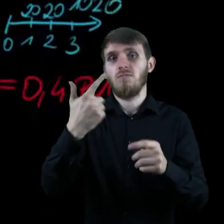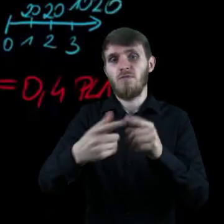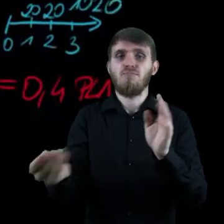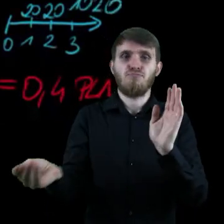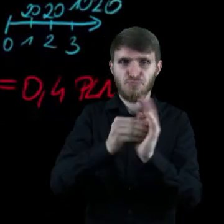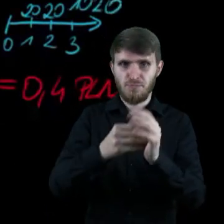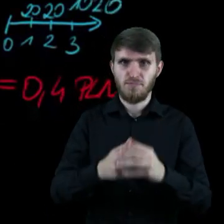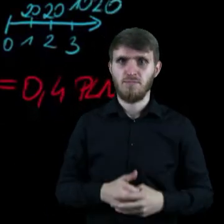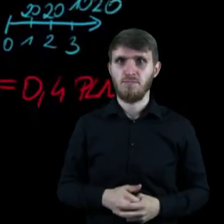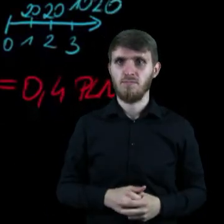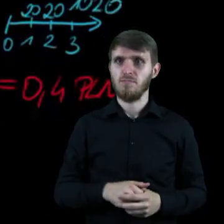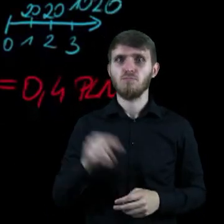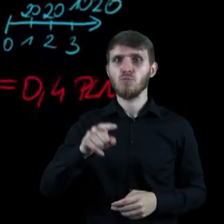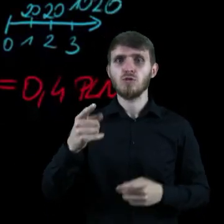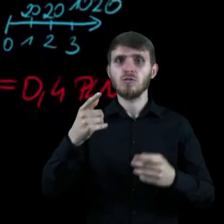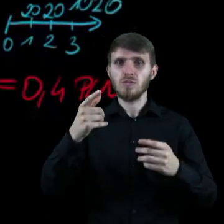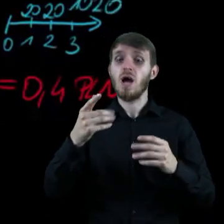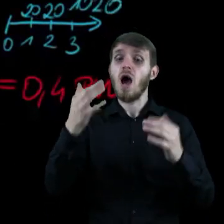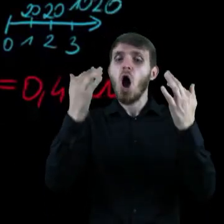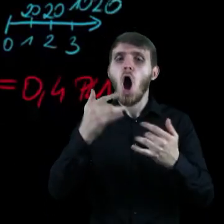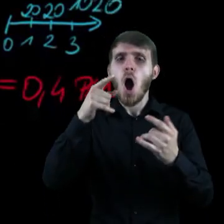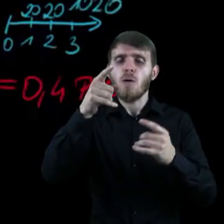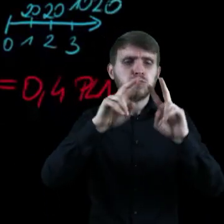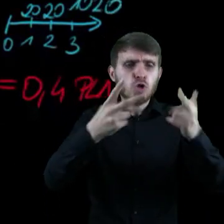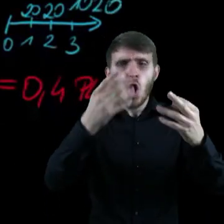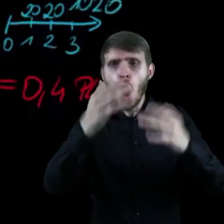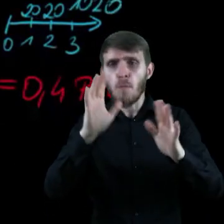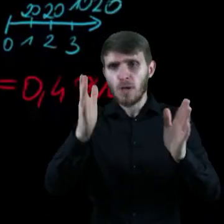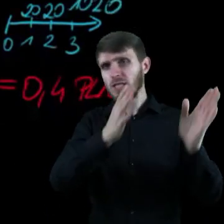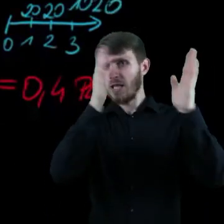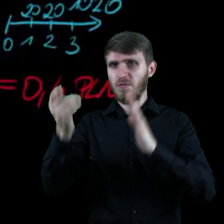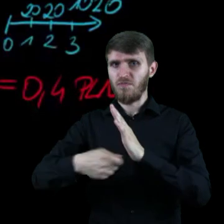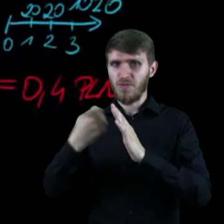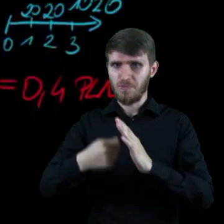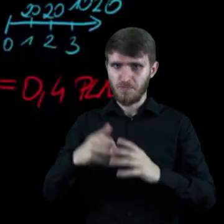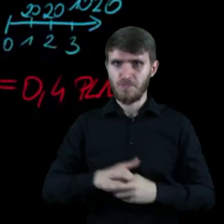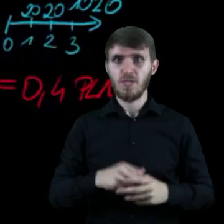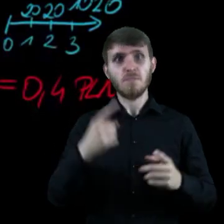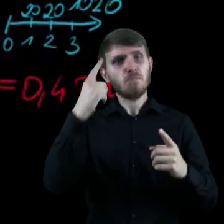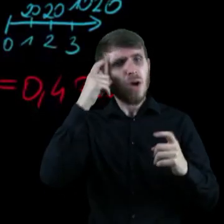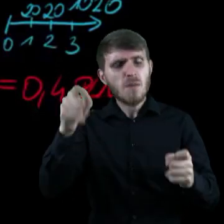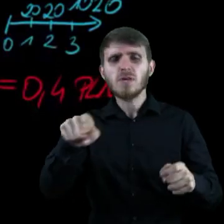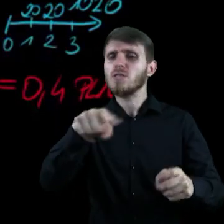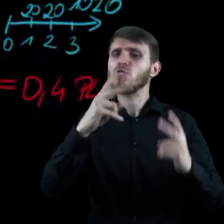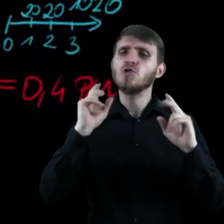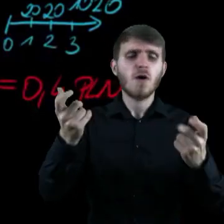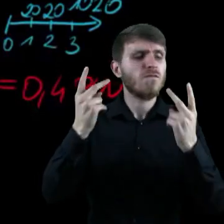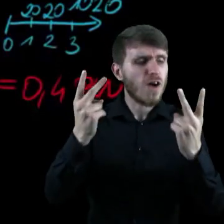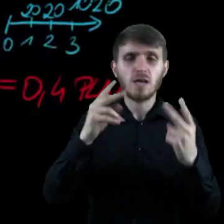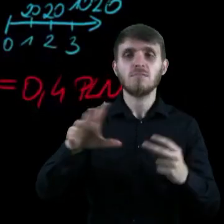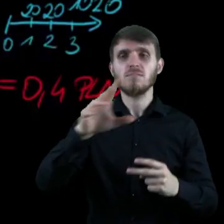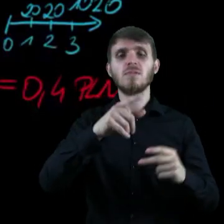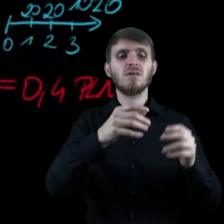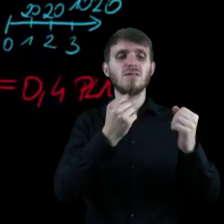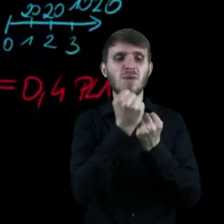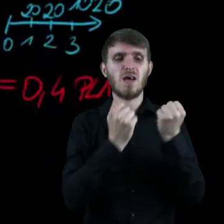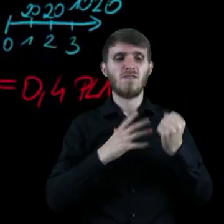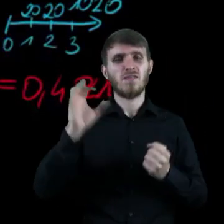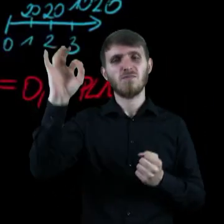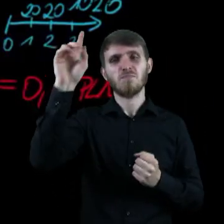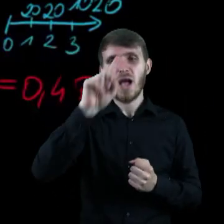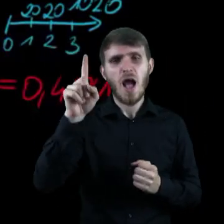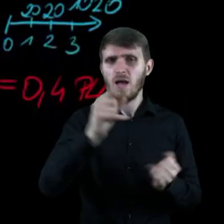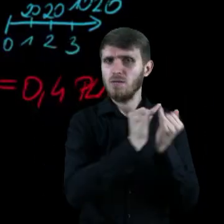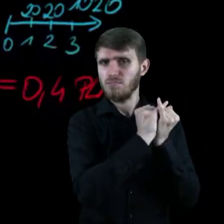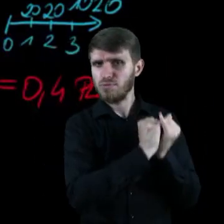1020. Matematyka związana z liczeniem odsetek obligacji będzie omówiona w innym filmie. Ważne jest, żeby zapamiętać, że